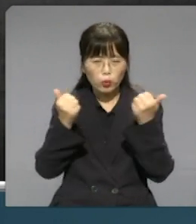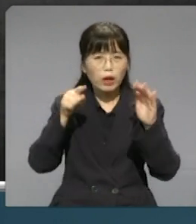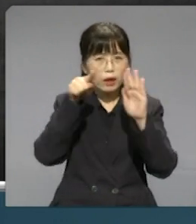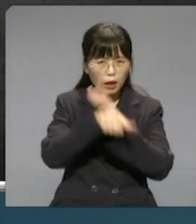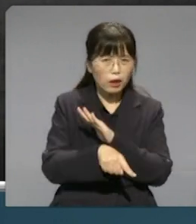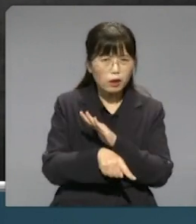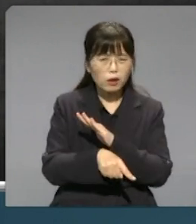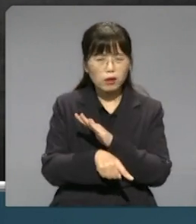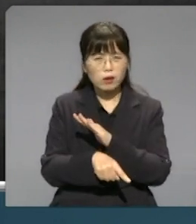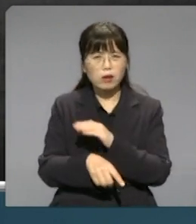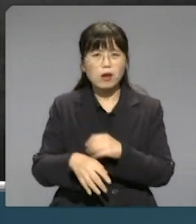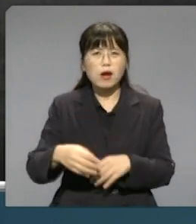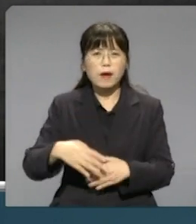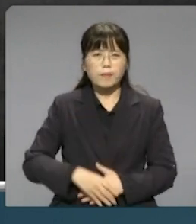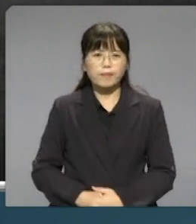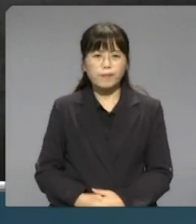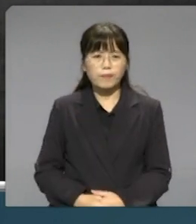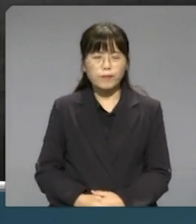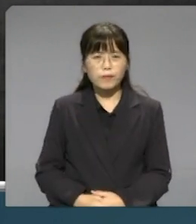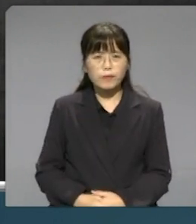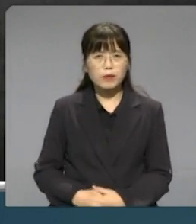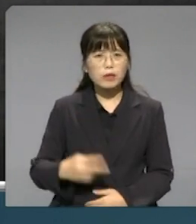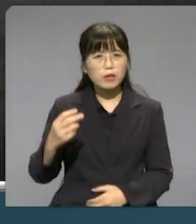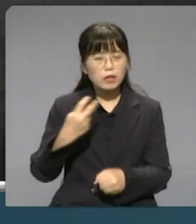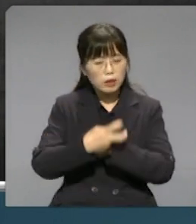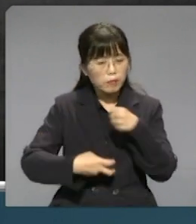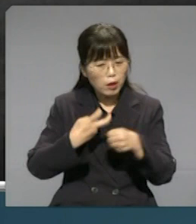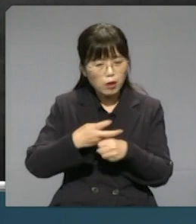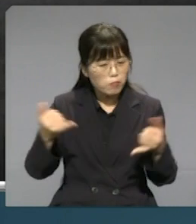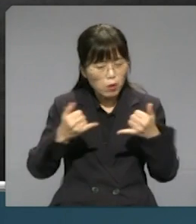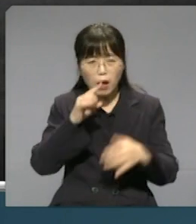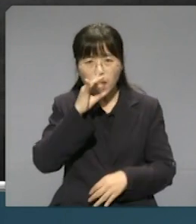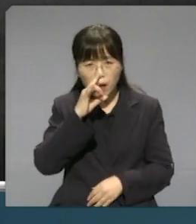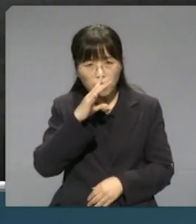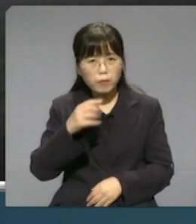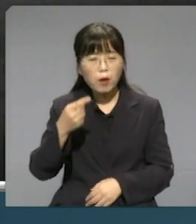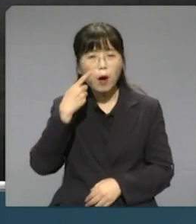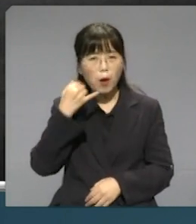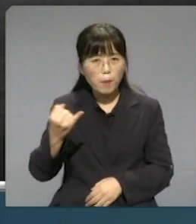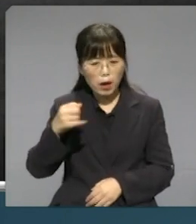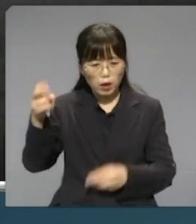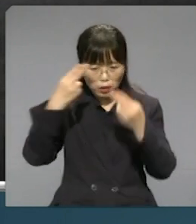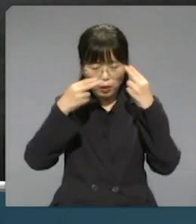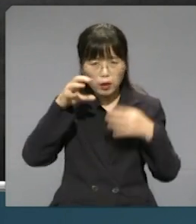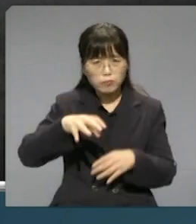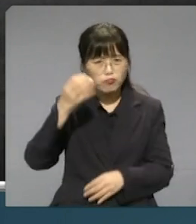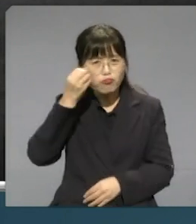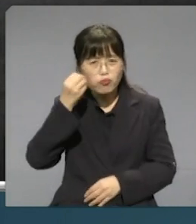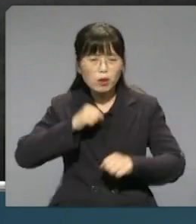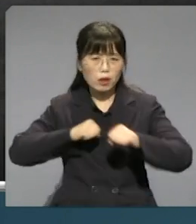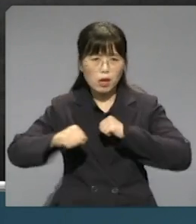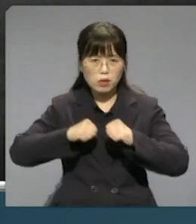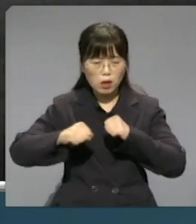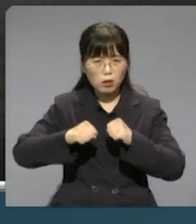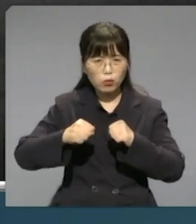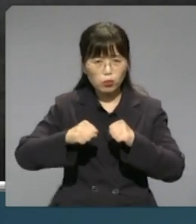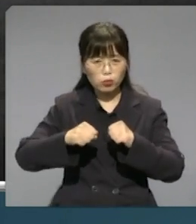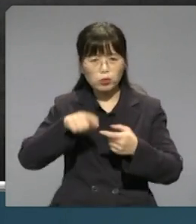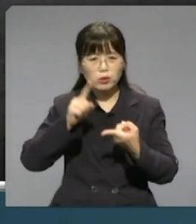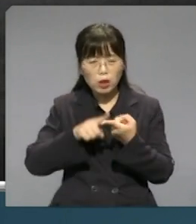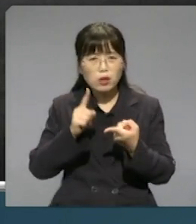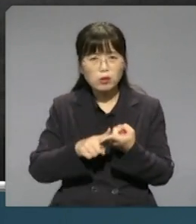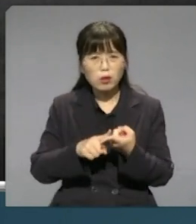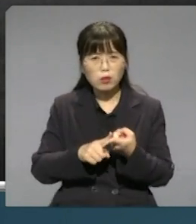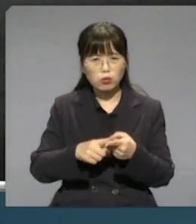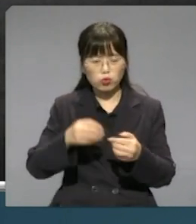찾기까지 오죽했으면 건 20년 연락조차 없었던 친모가 장례식장에서의 비상식적 행동으로도 모자라